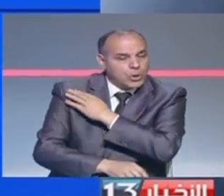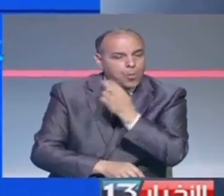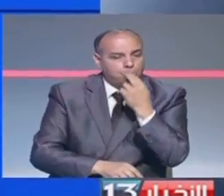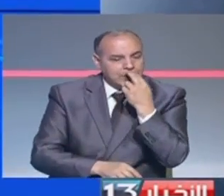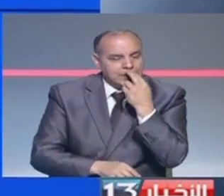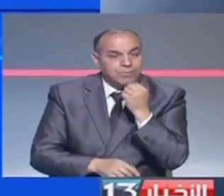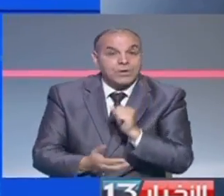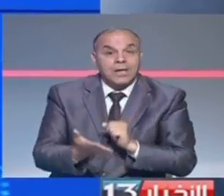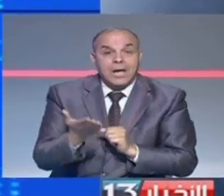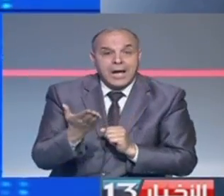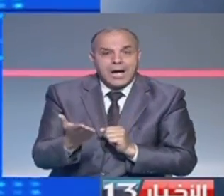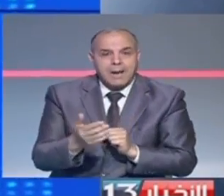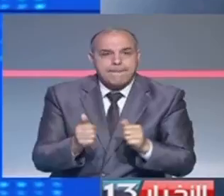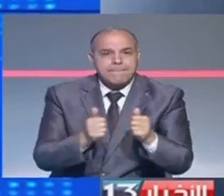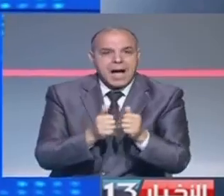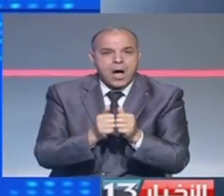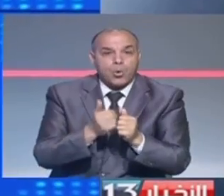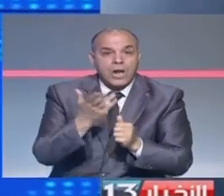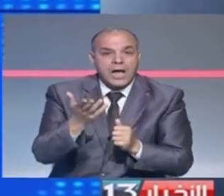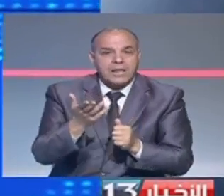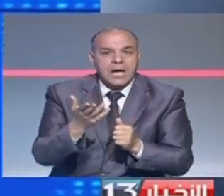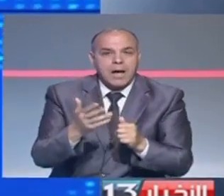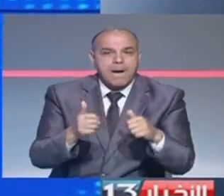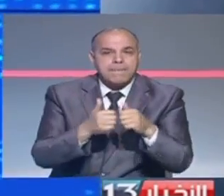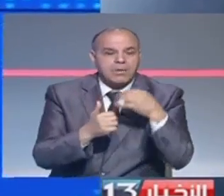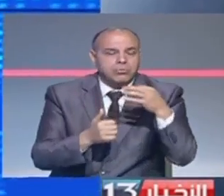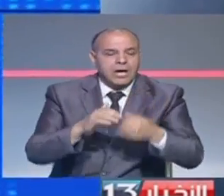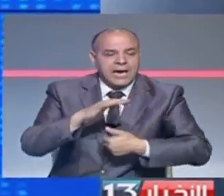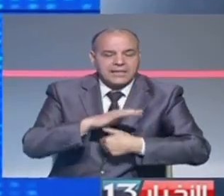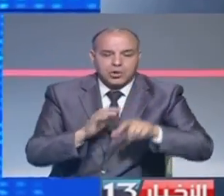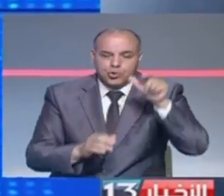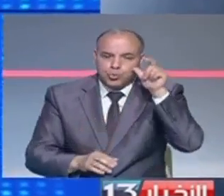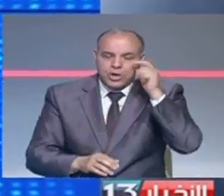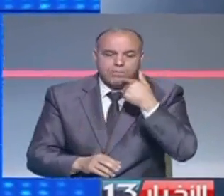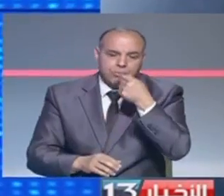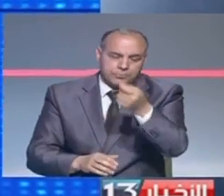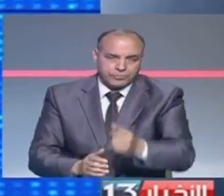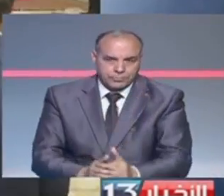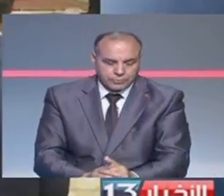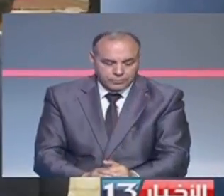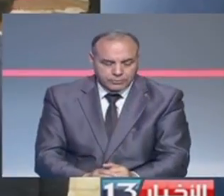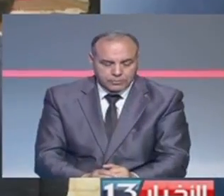الداخلي واليكم فعاليات هذا الموقف وكلمه رئيس الجمهوريه بالمناسبه